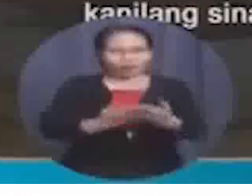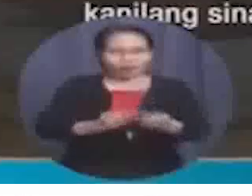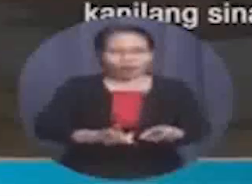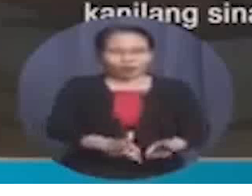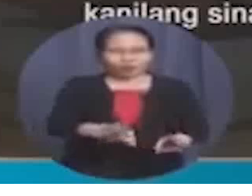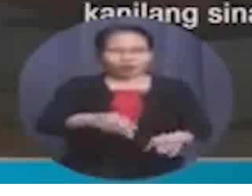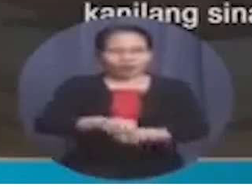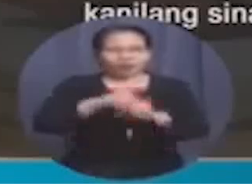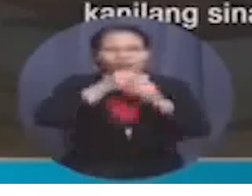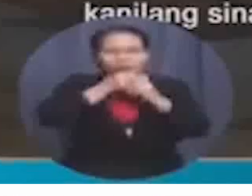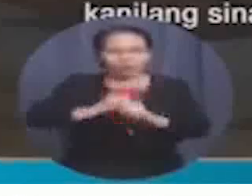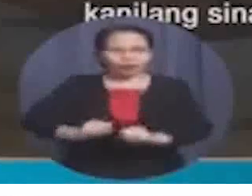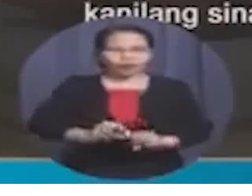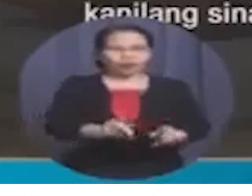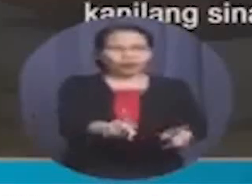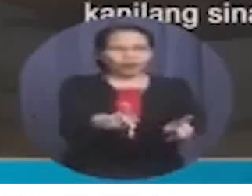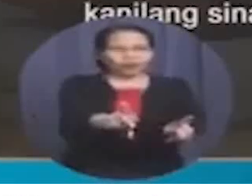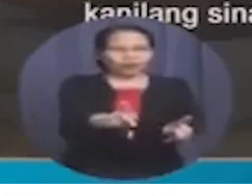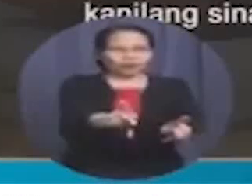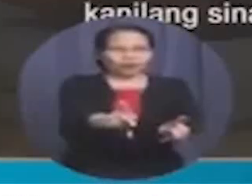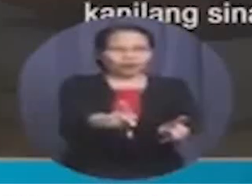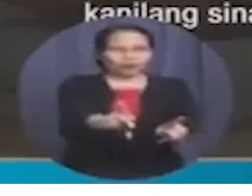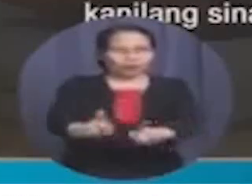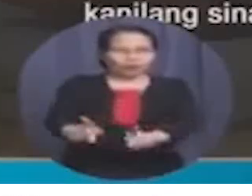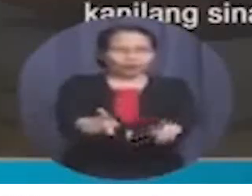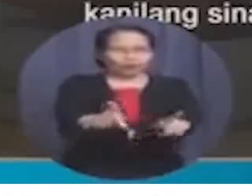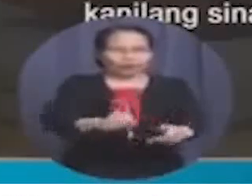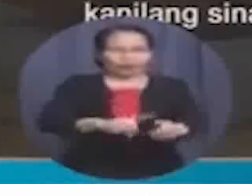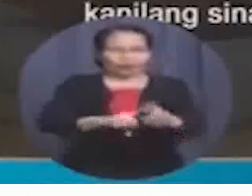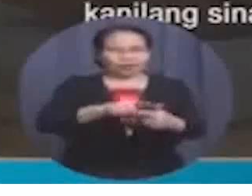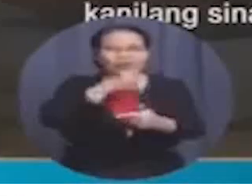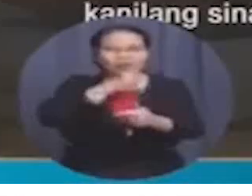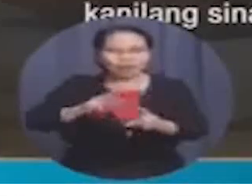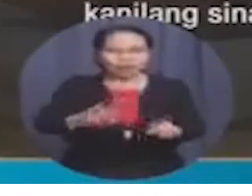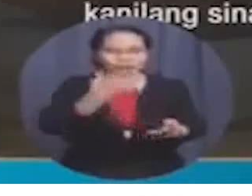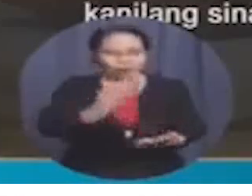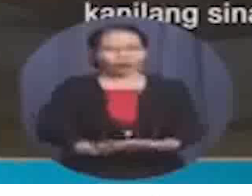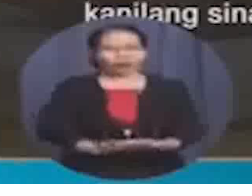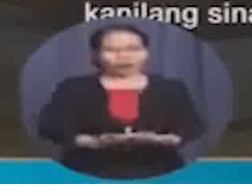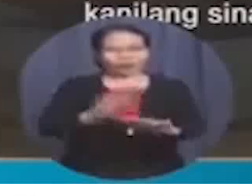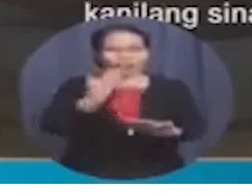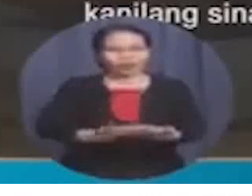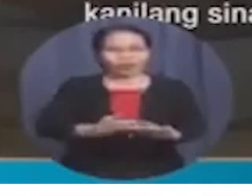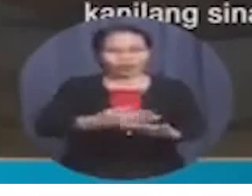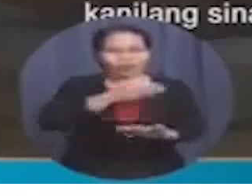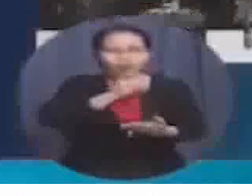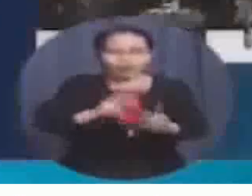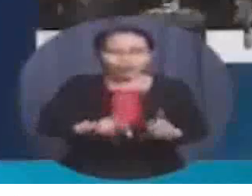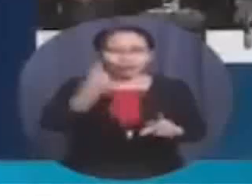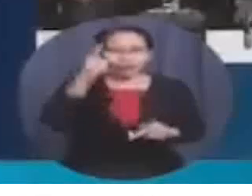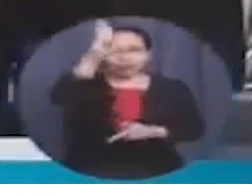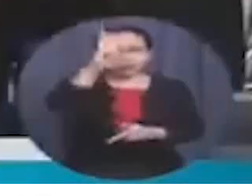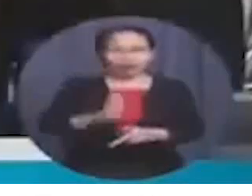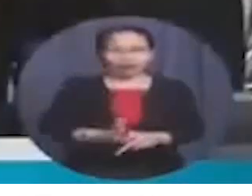nandun sa mga dating landas. No? Kaya yung dating daan, mabuti yon kapatid, para sa Diyos.